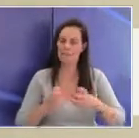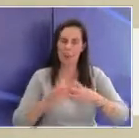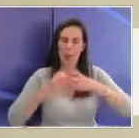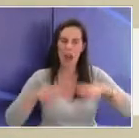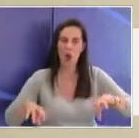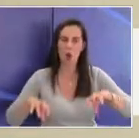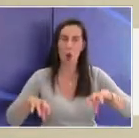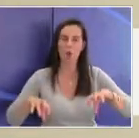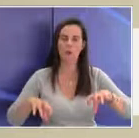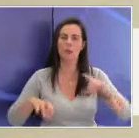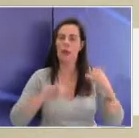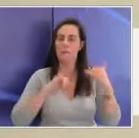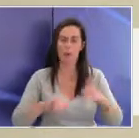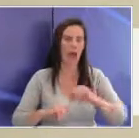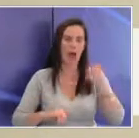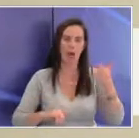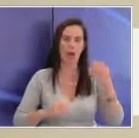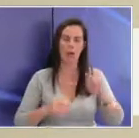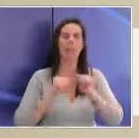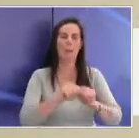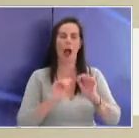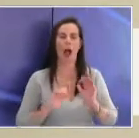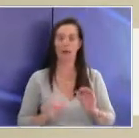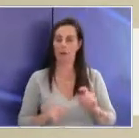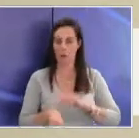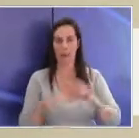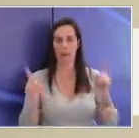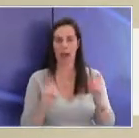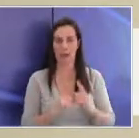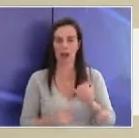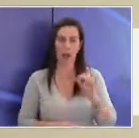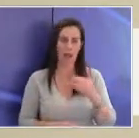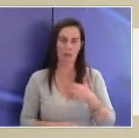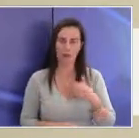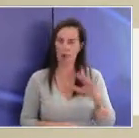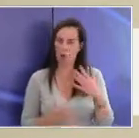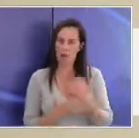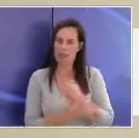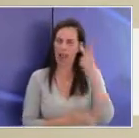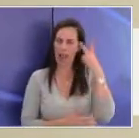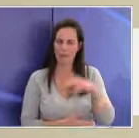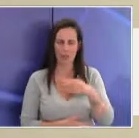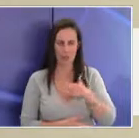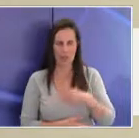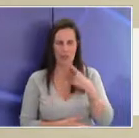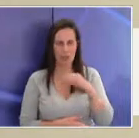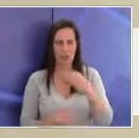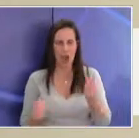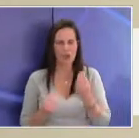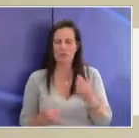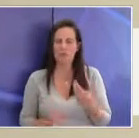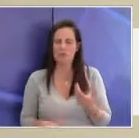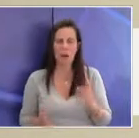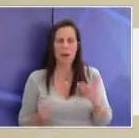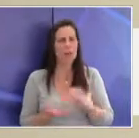ופלגנות ומלחמה מביאה הכי הרבה קולות ובזמן קצר. אבל אני לא כל כך מצליח להבין, אני רוצה להגיד עוד משפט, מזל, על